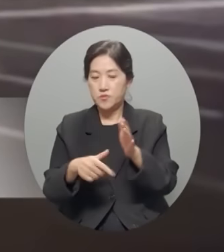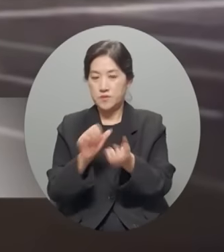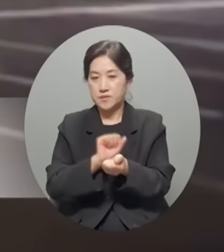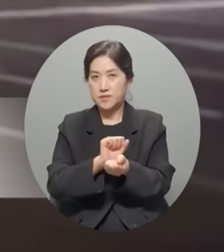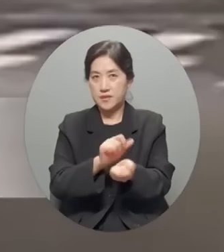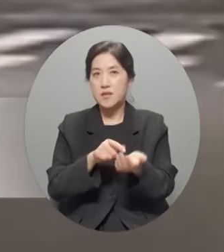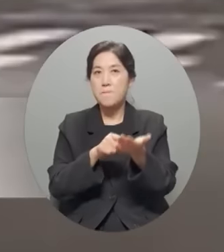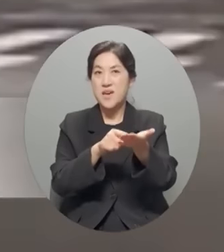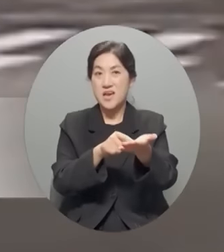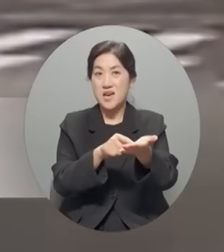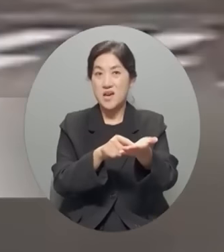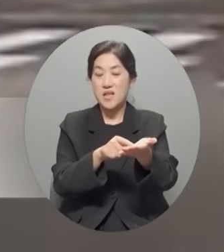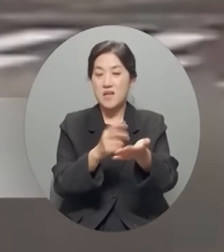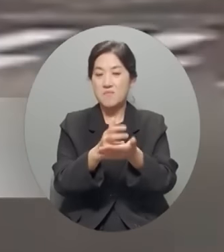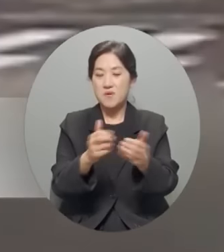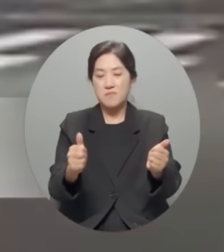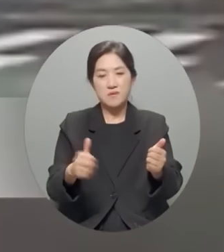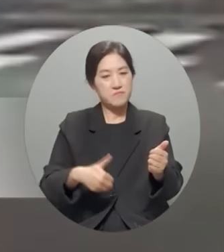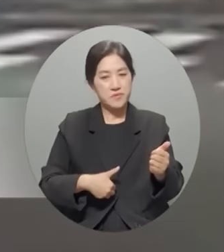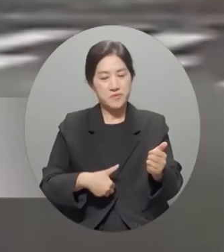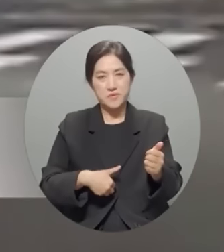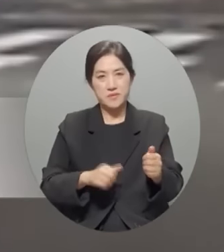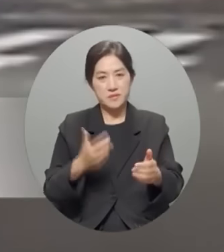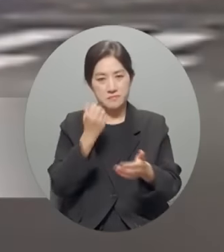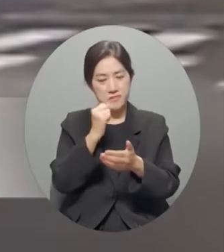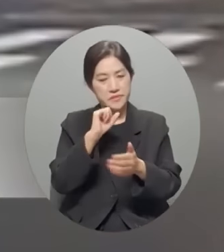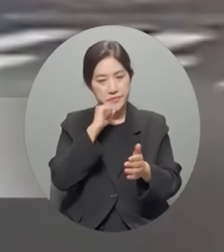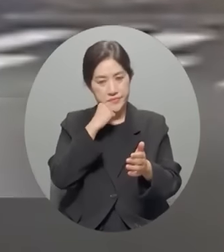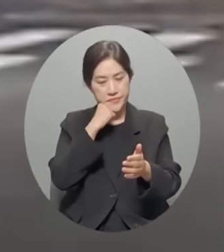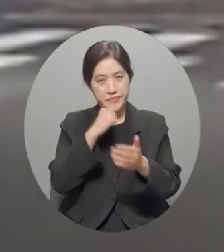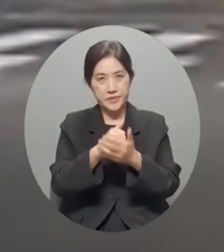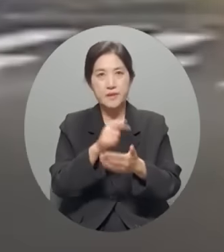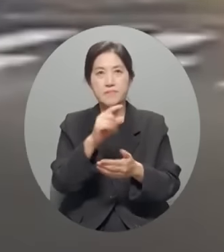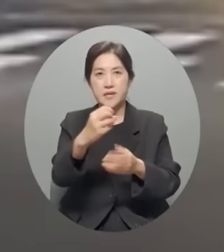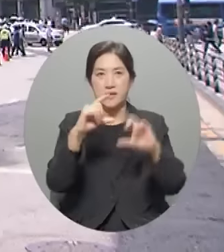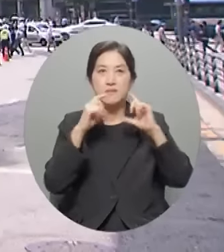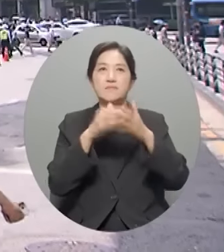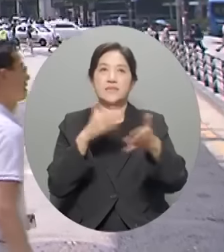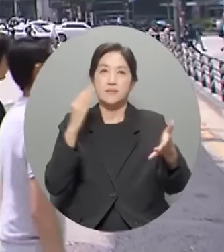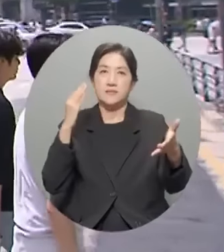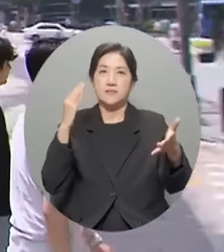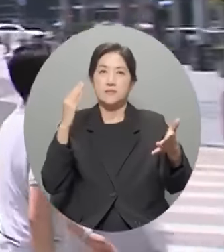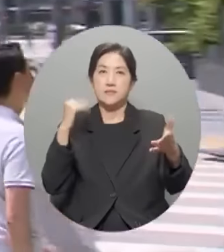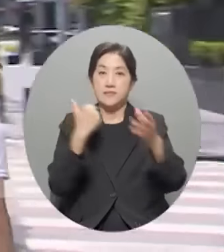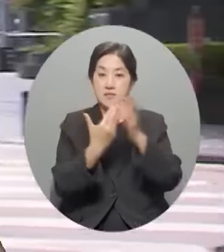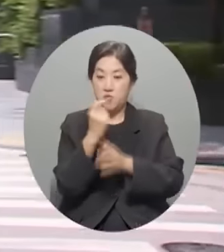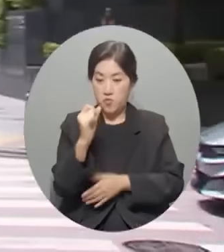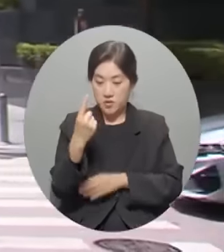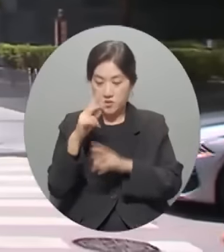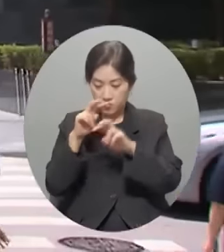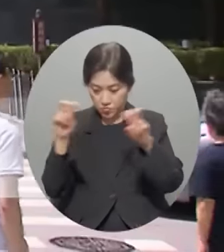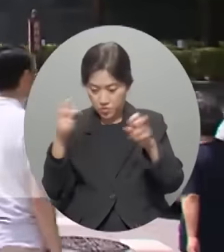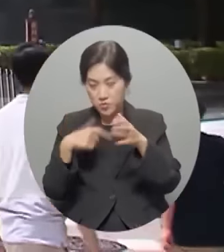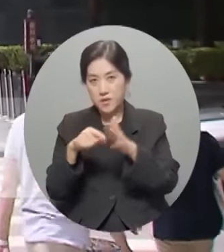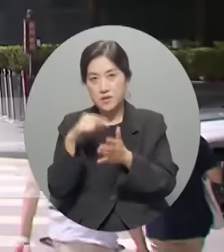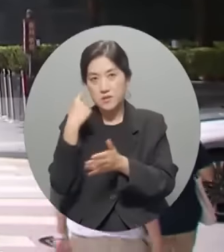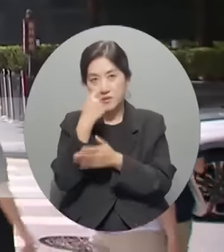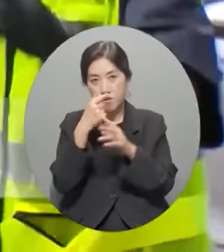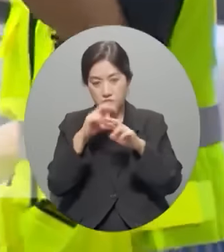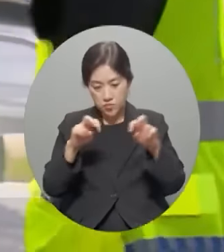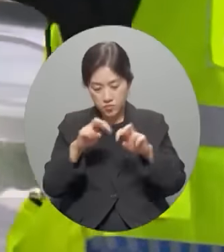체포영장도 신청했지만 법원은 필요성을 단정하기 어렵다며 기각했습니다. 사고 원인 규명을 위한 증거